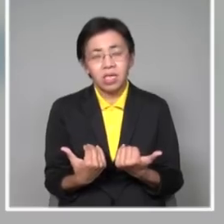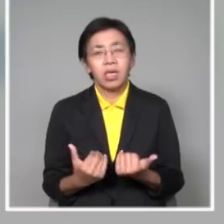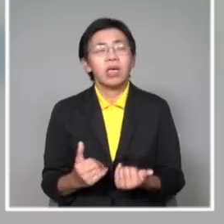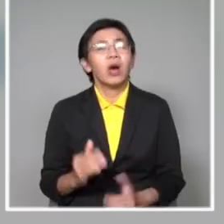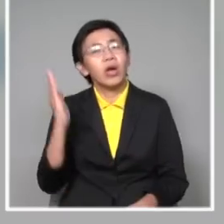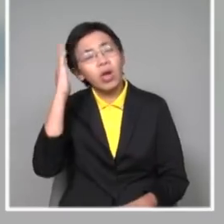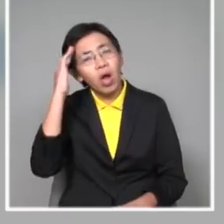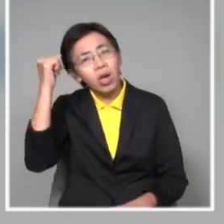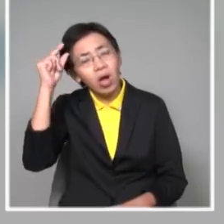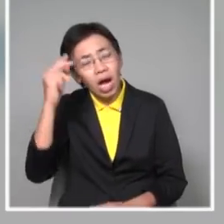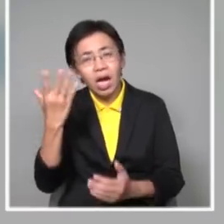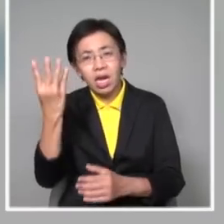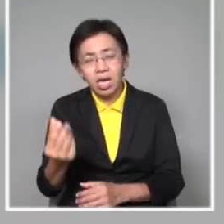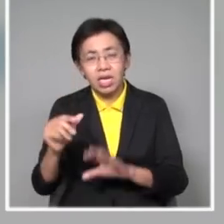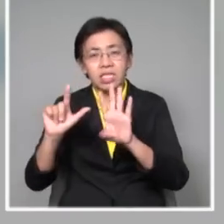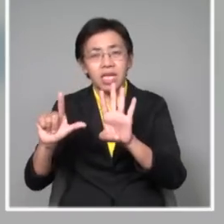ที่พักคงเหลือ